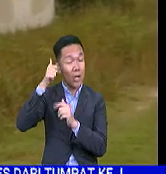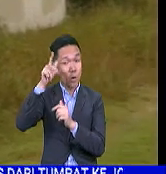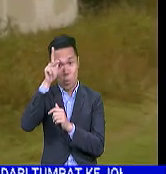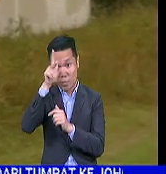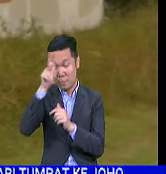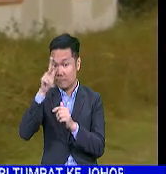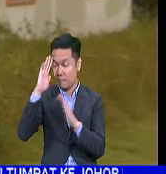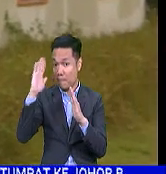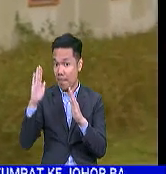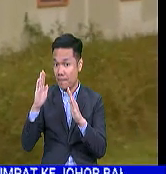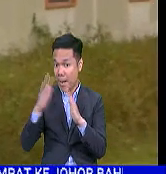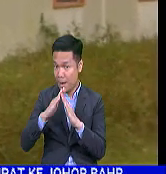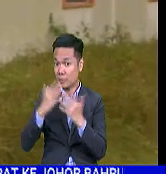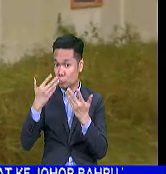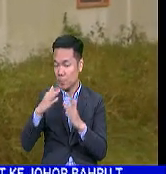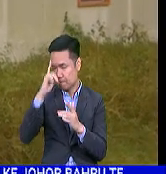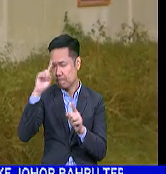bersetuju